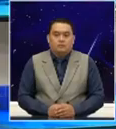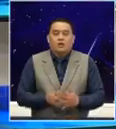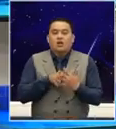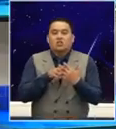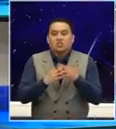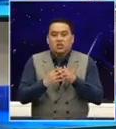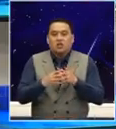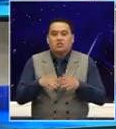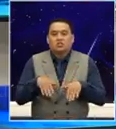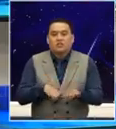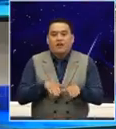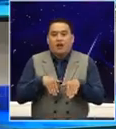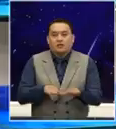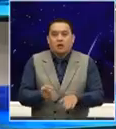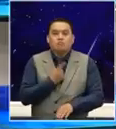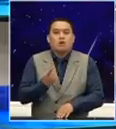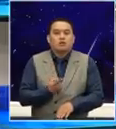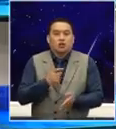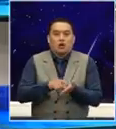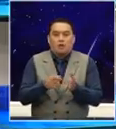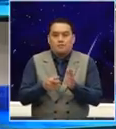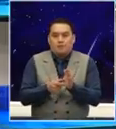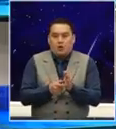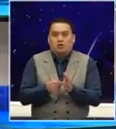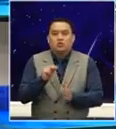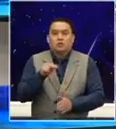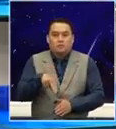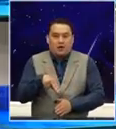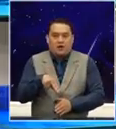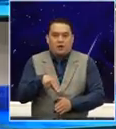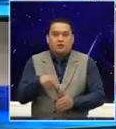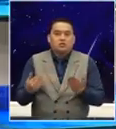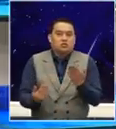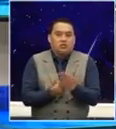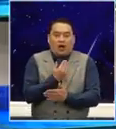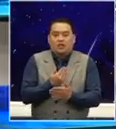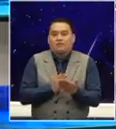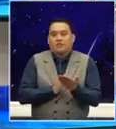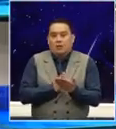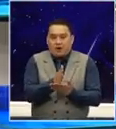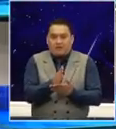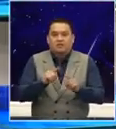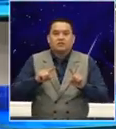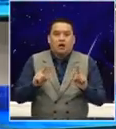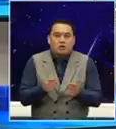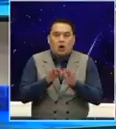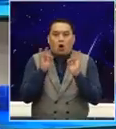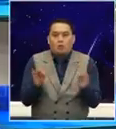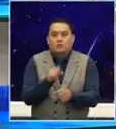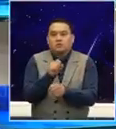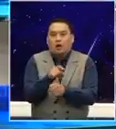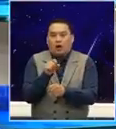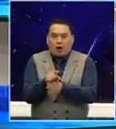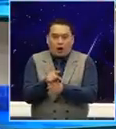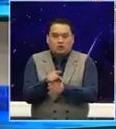Сельские швейные мастерские Алакольского района на период чрезвычайной ситуации перепрофилировались. Они временно сократили объем заказов от